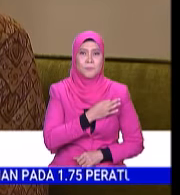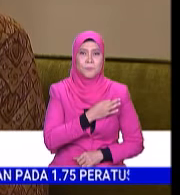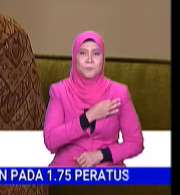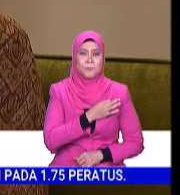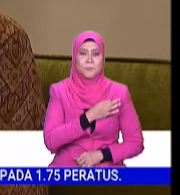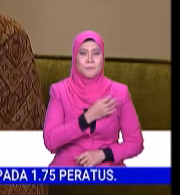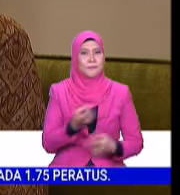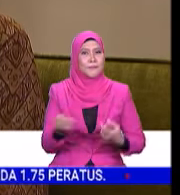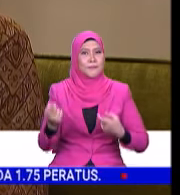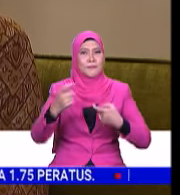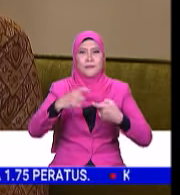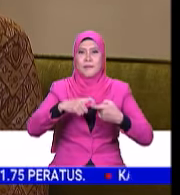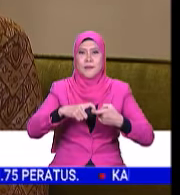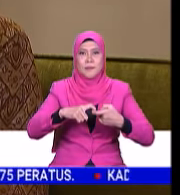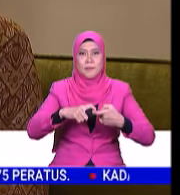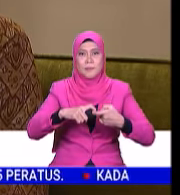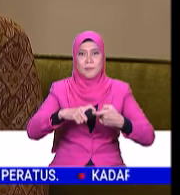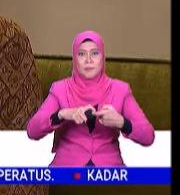berkaitan dengan